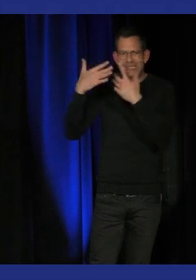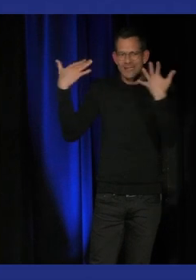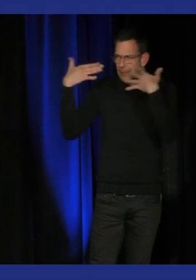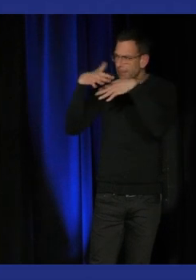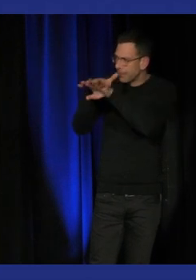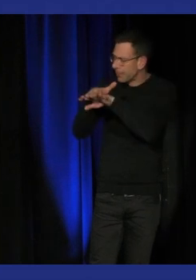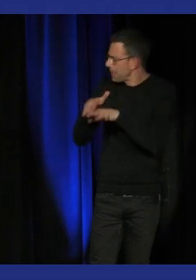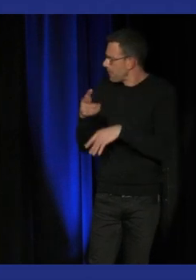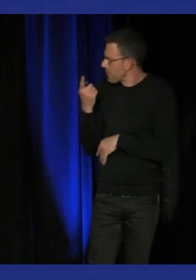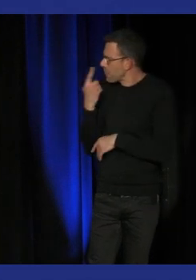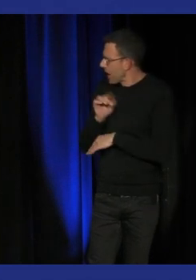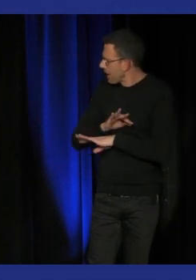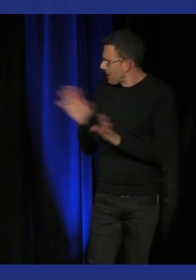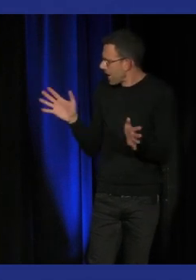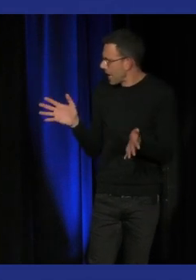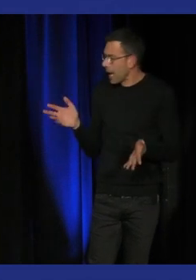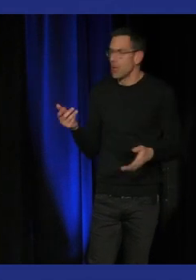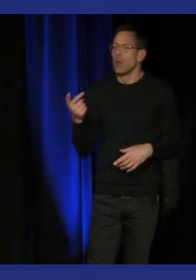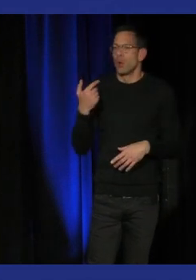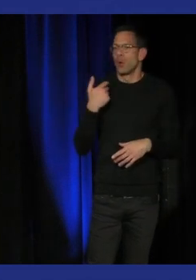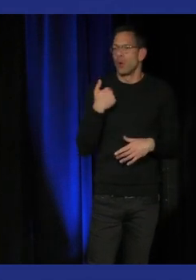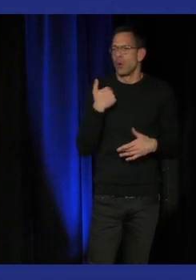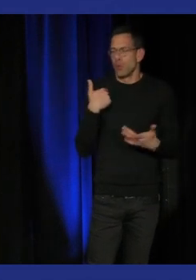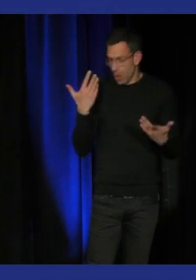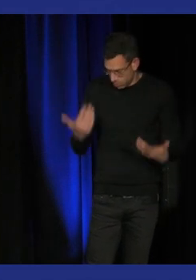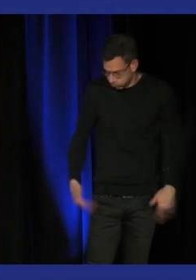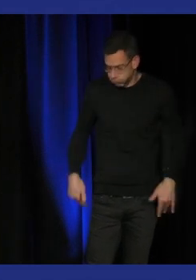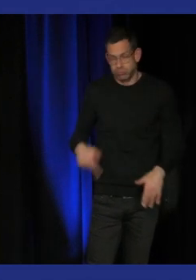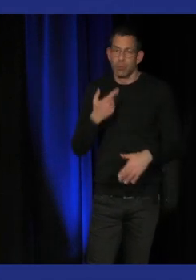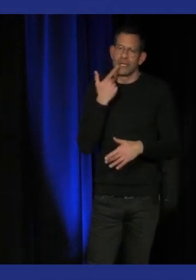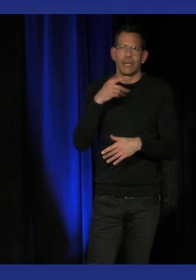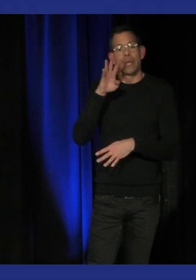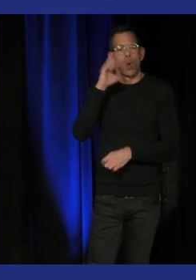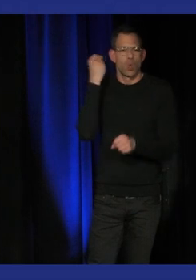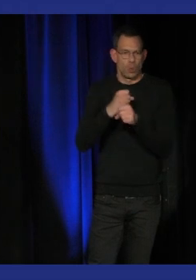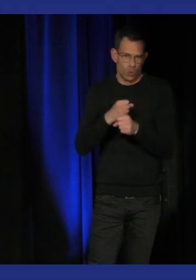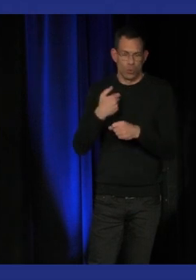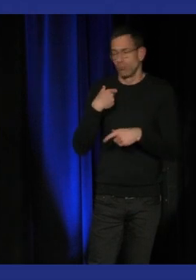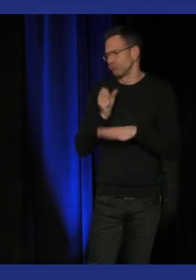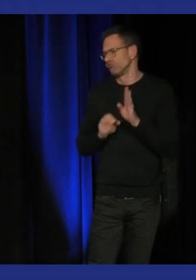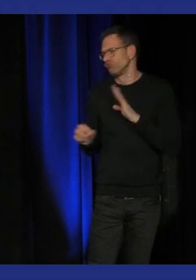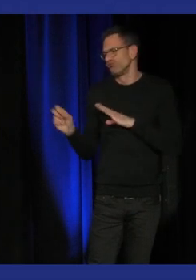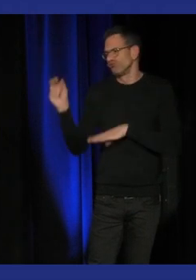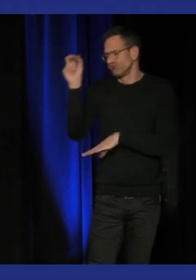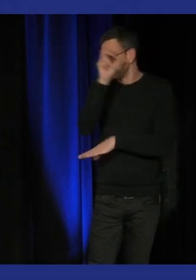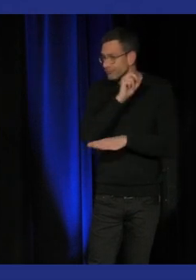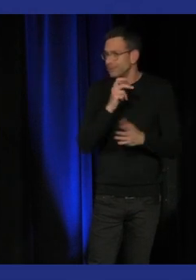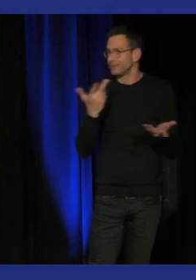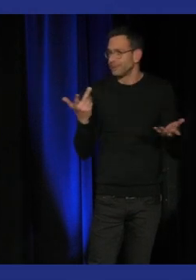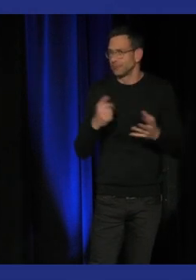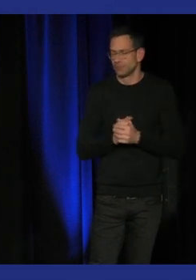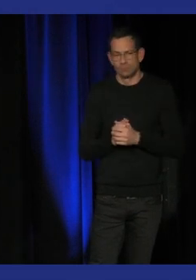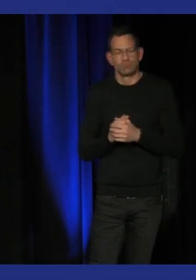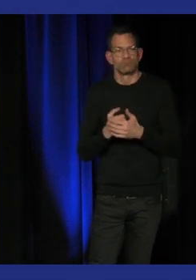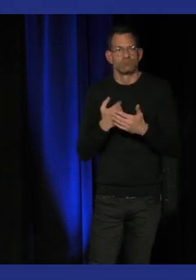inclusive. Parce que moi, je voyage pas mal. Je suis amputé de jambes depuis 40 ans. Et je voyage pas mal. Et quand je